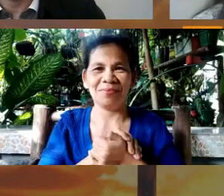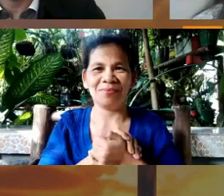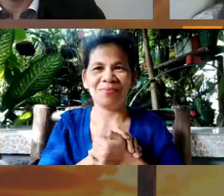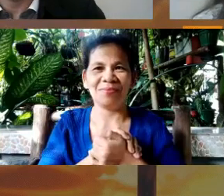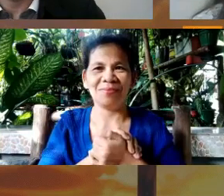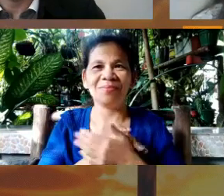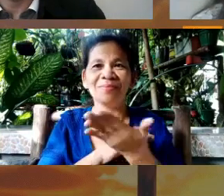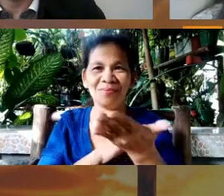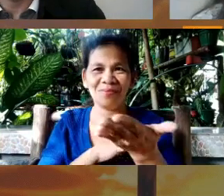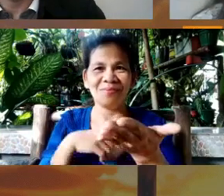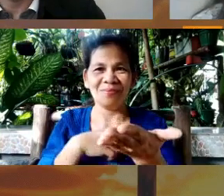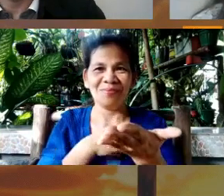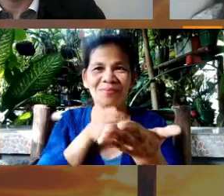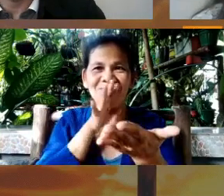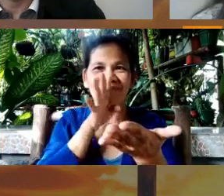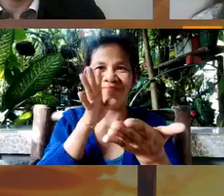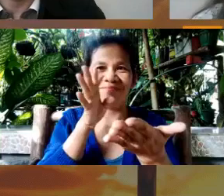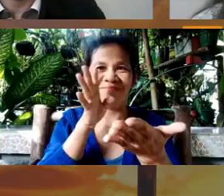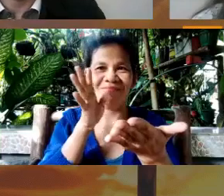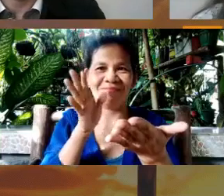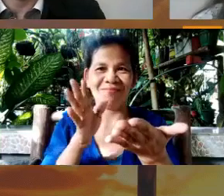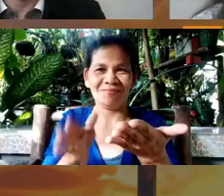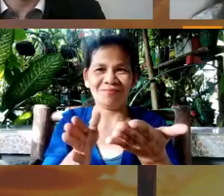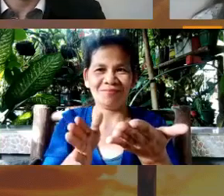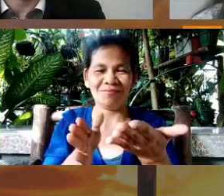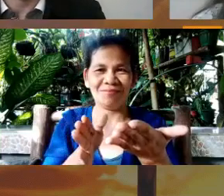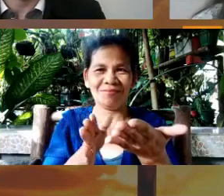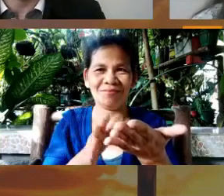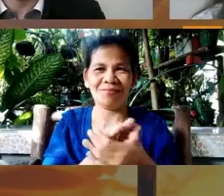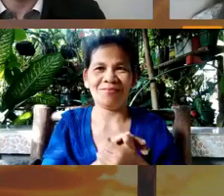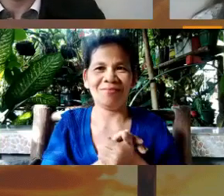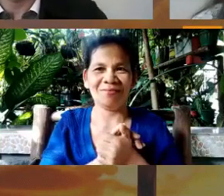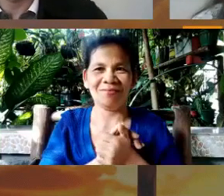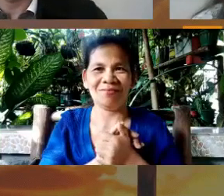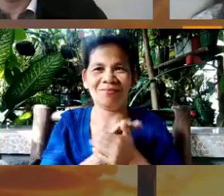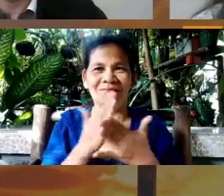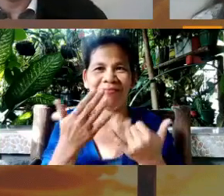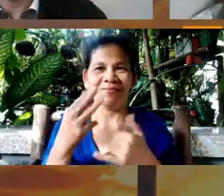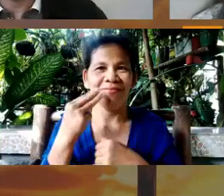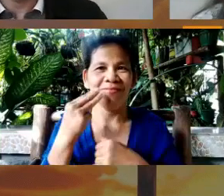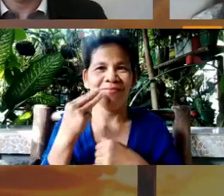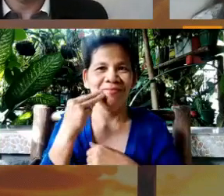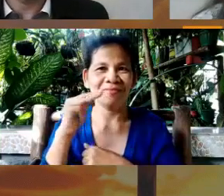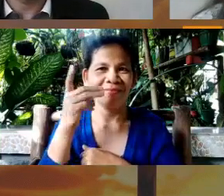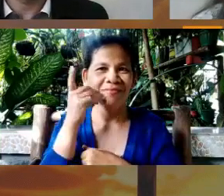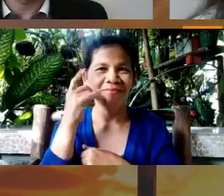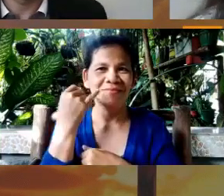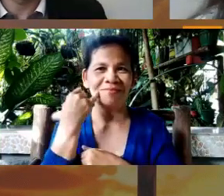ating pakikinggan po ang ating pong tagapagsalita sa araw na ito, si Ma'am Dyra.